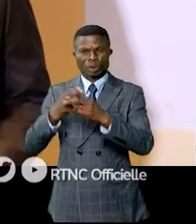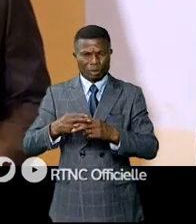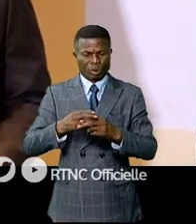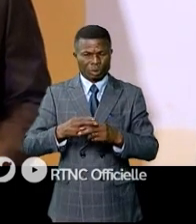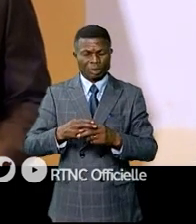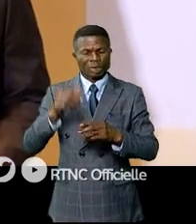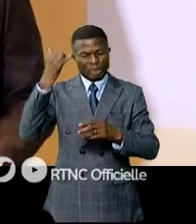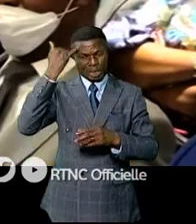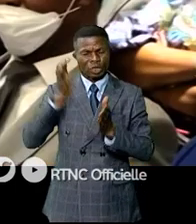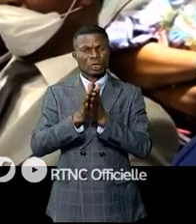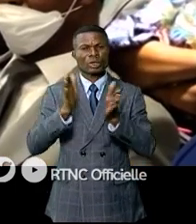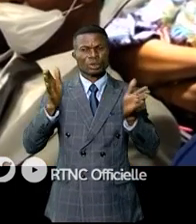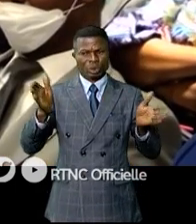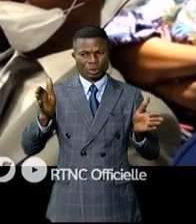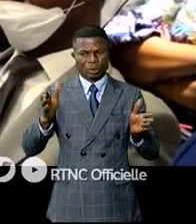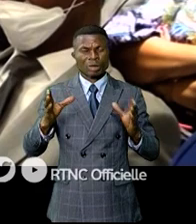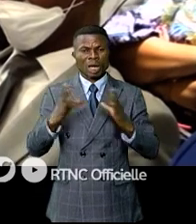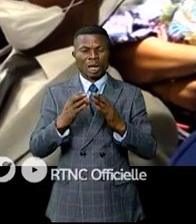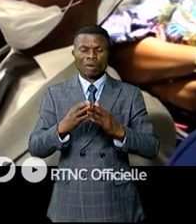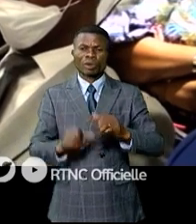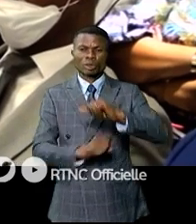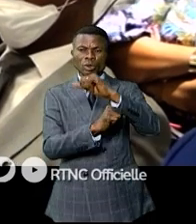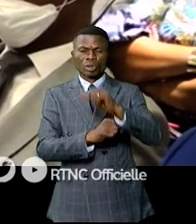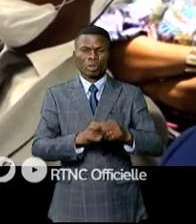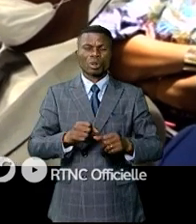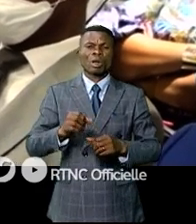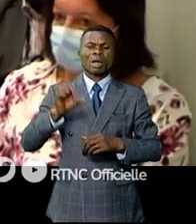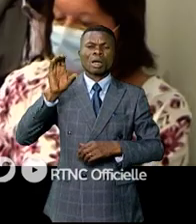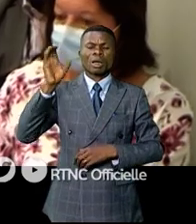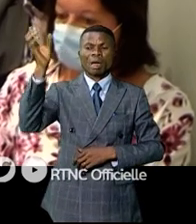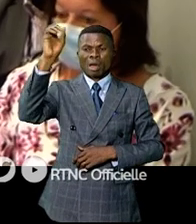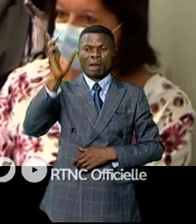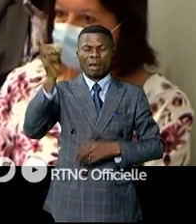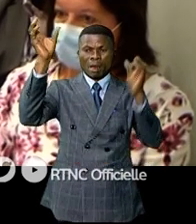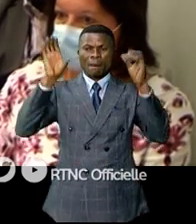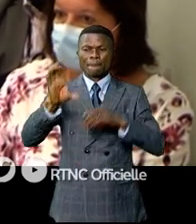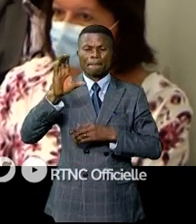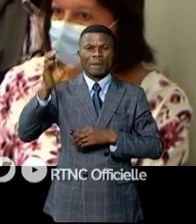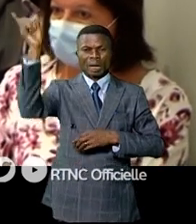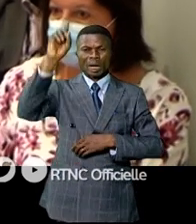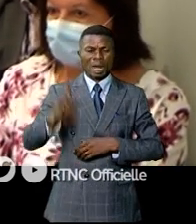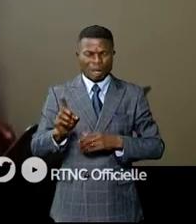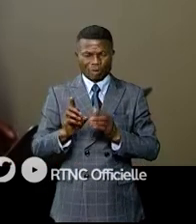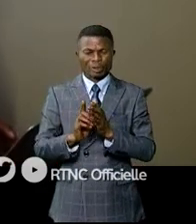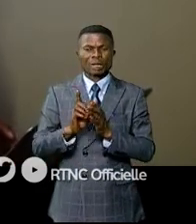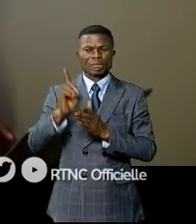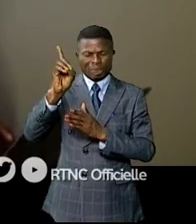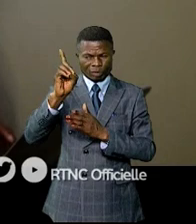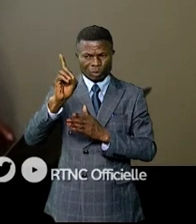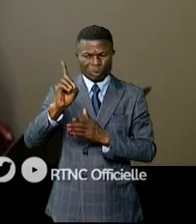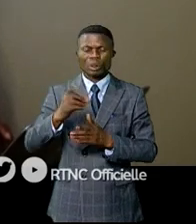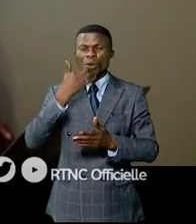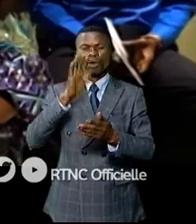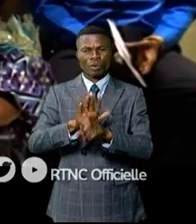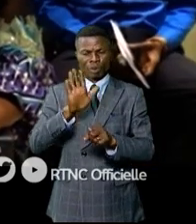sa globalité. Avec l'appui de la Banque africaine de développement BAD, son représentant s'est félicité de ce